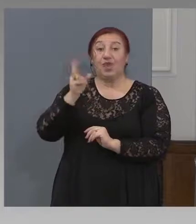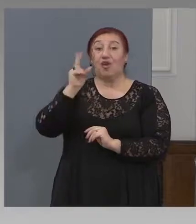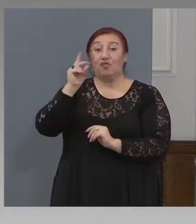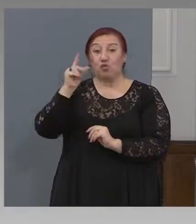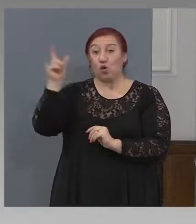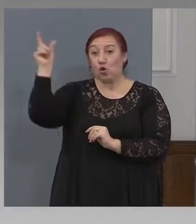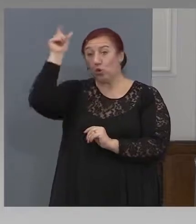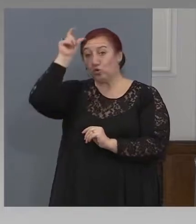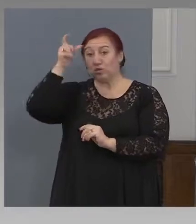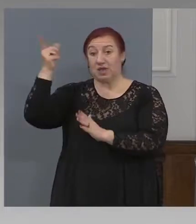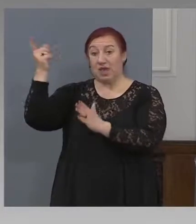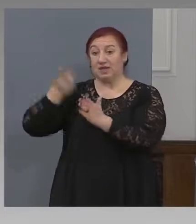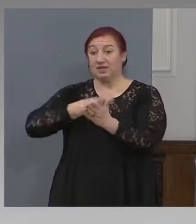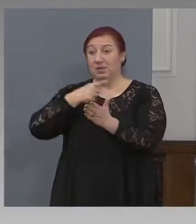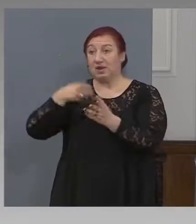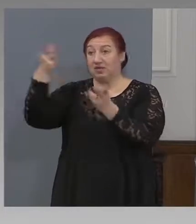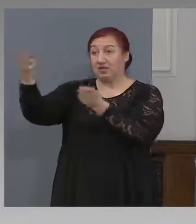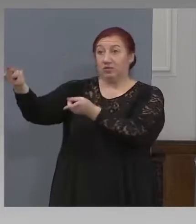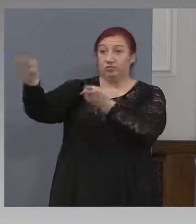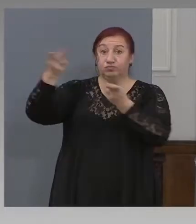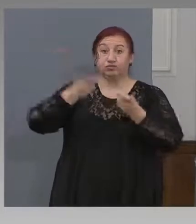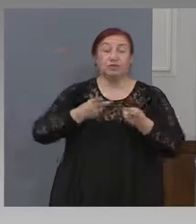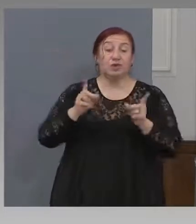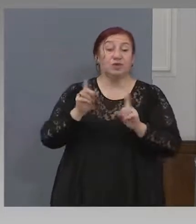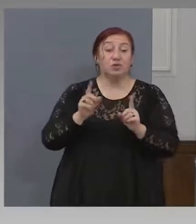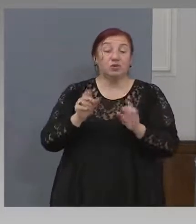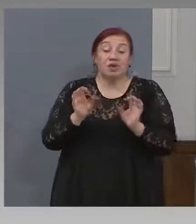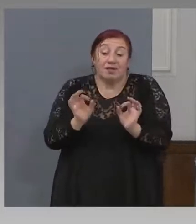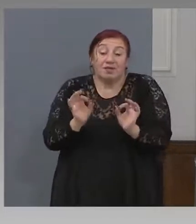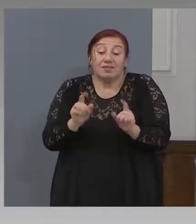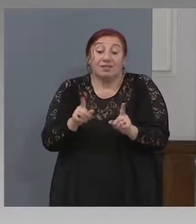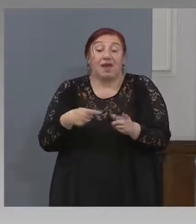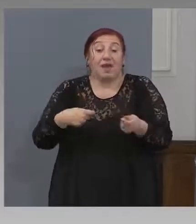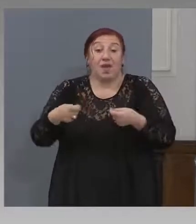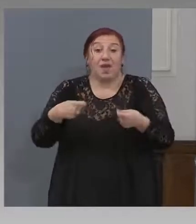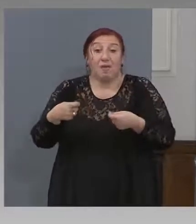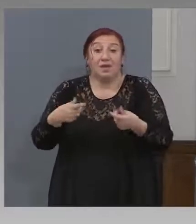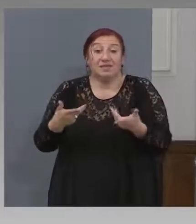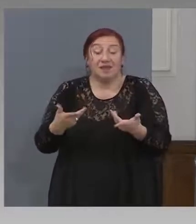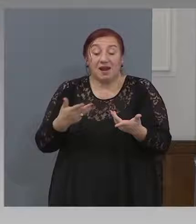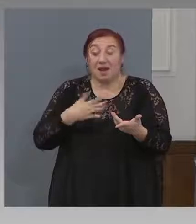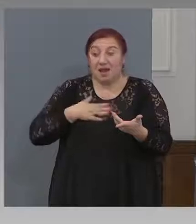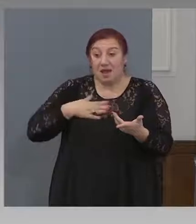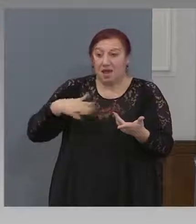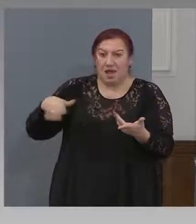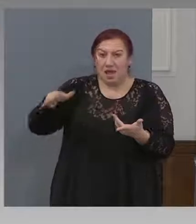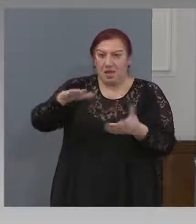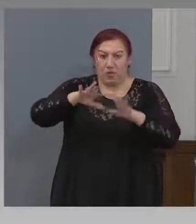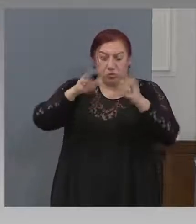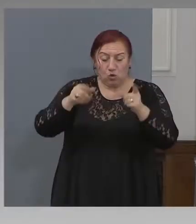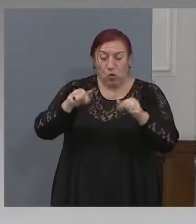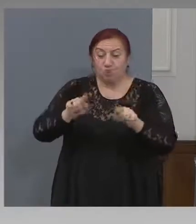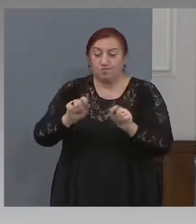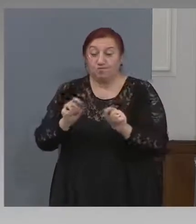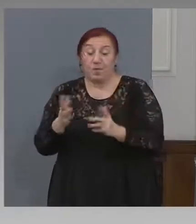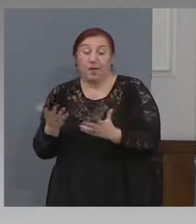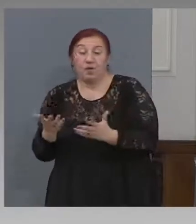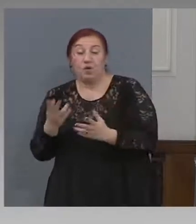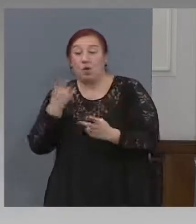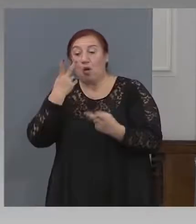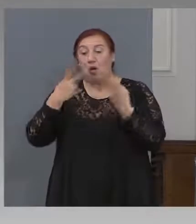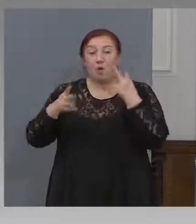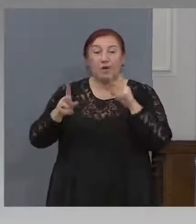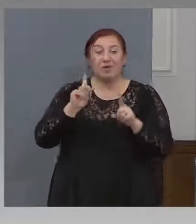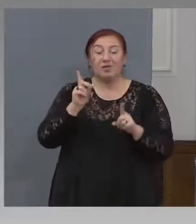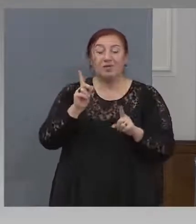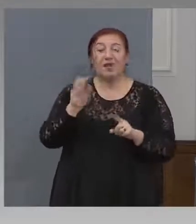износ. Да. Така върви пазара, да. Просто, защото обърнете внимание кога е производството в Европа и